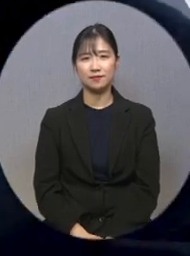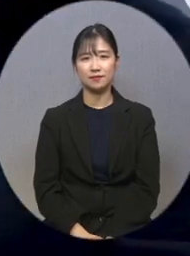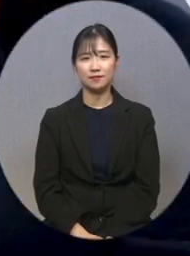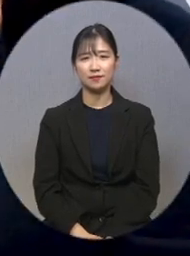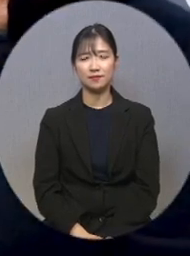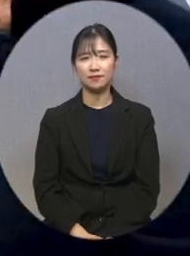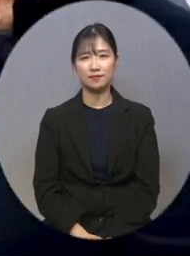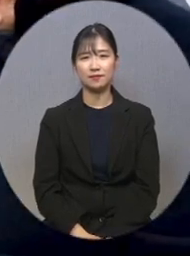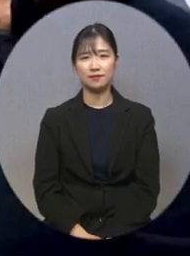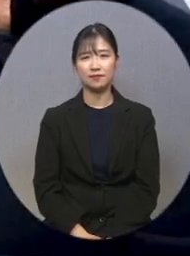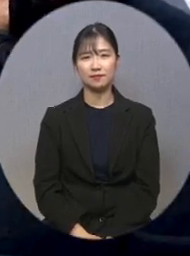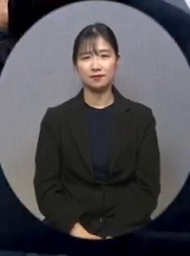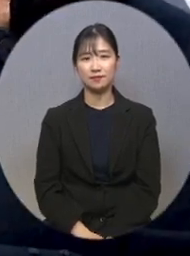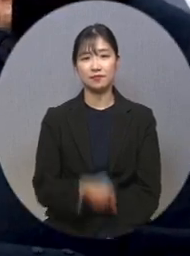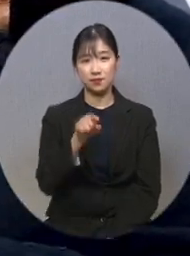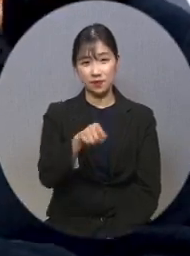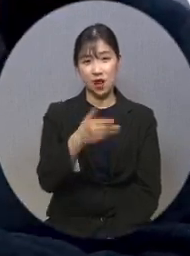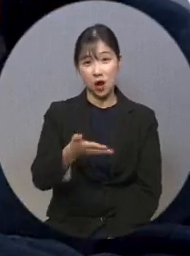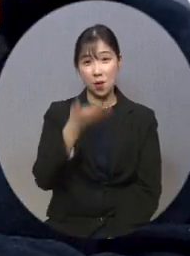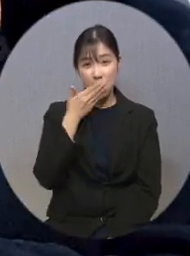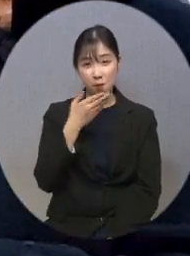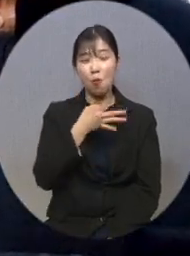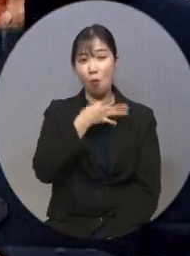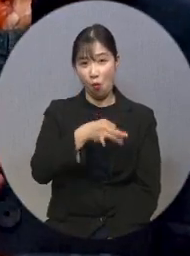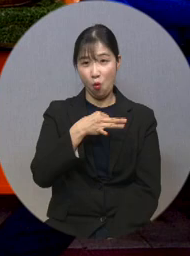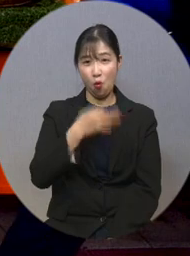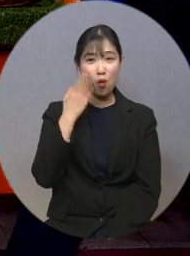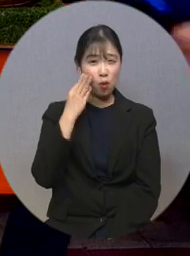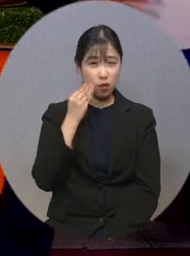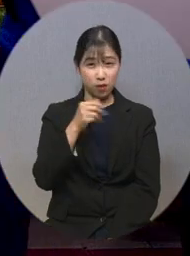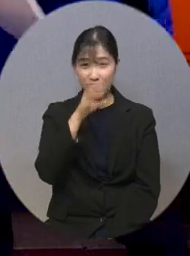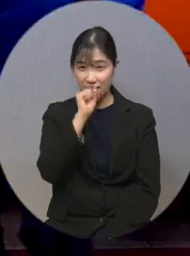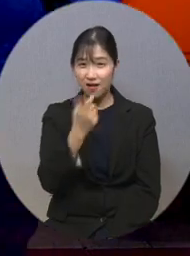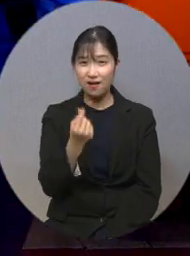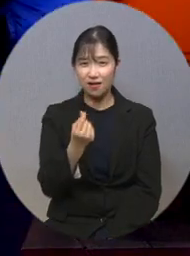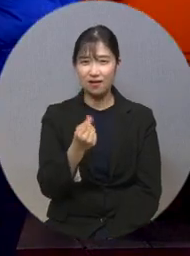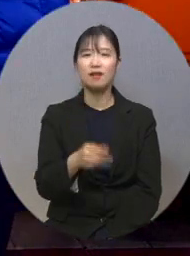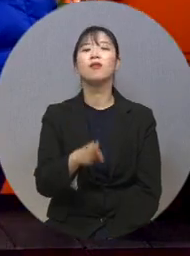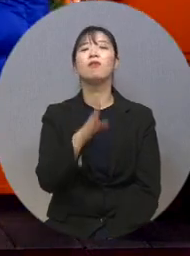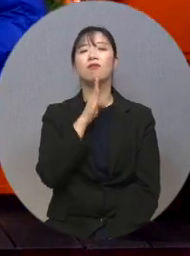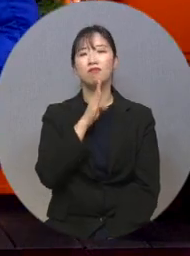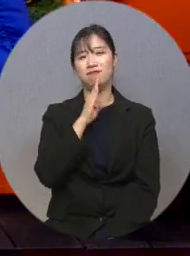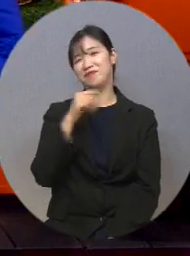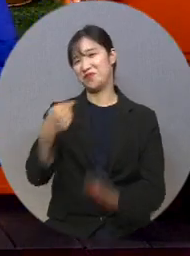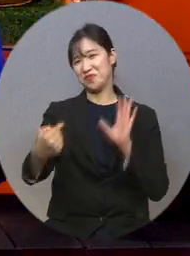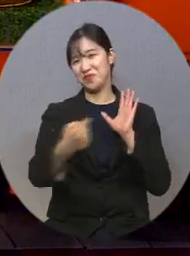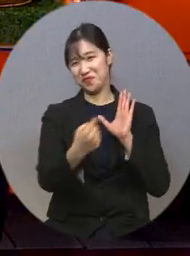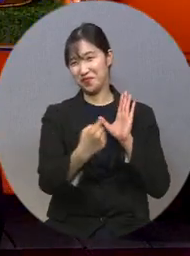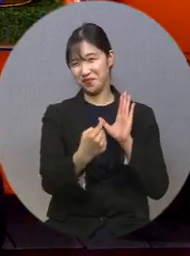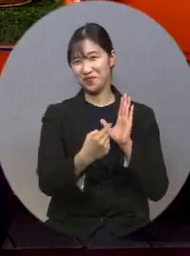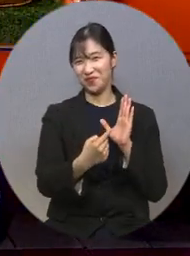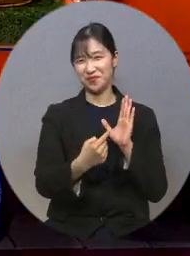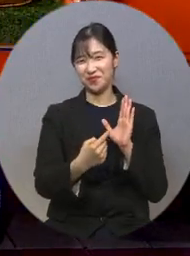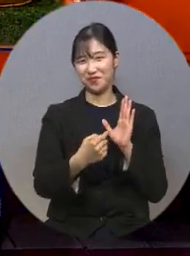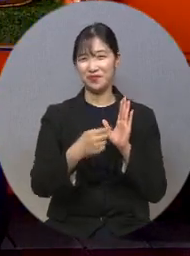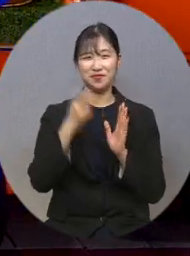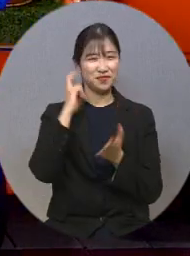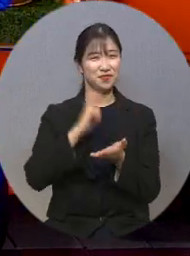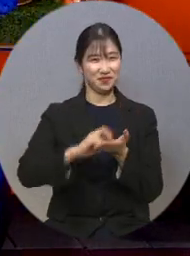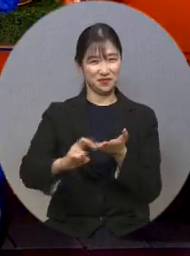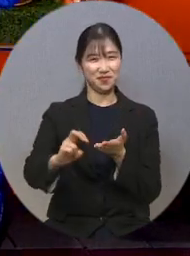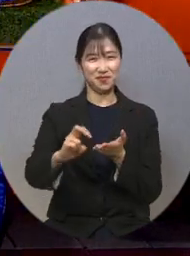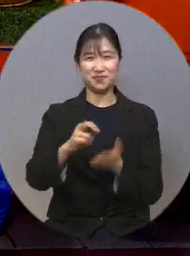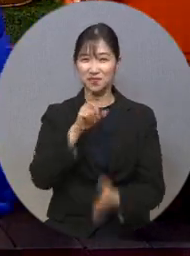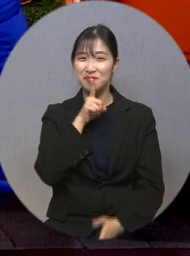맛있다. 된다니까요? 아 이거 하면 목소리가 좋아져요. 예. 목소리가 좋아지려면 남도장터. 아 예. 아